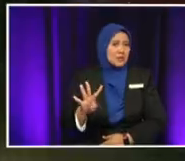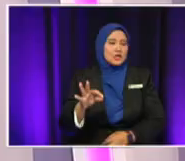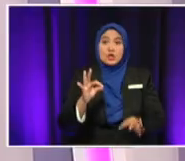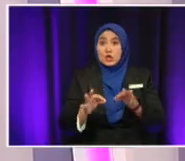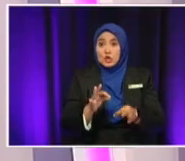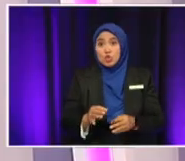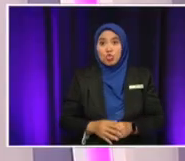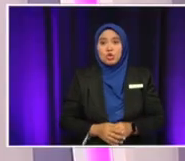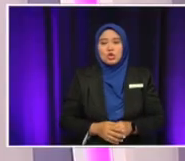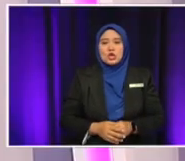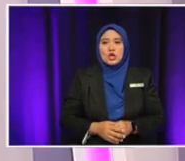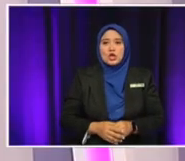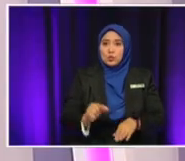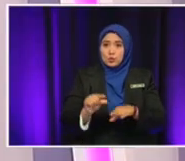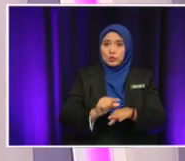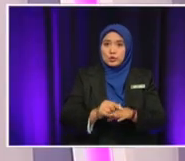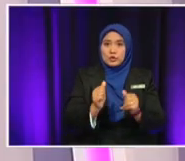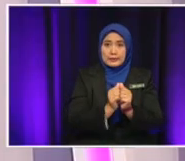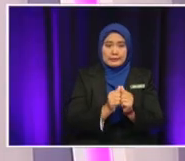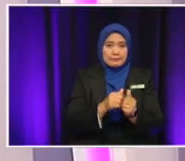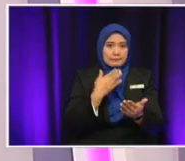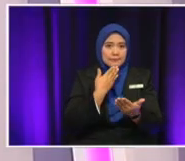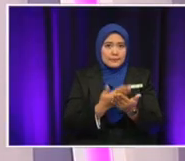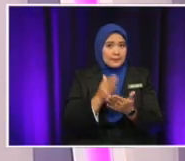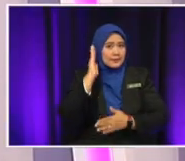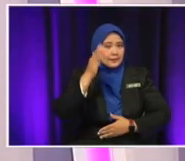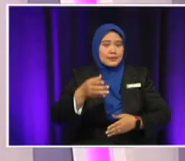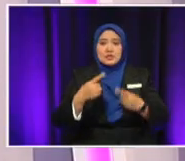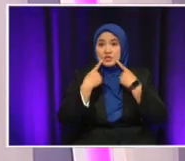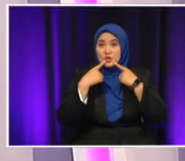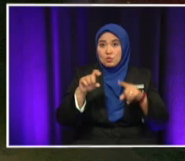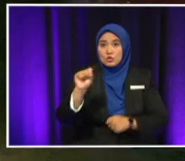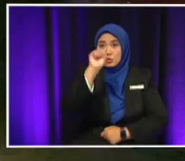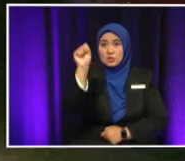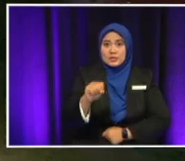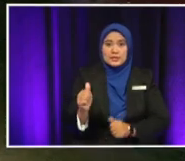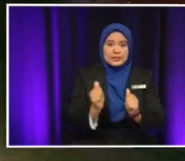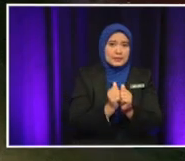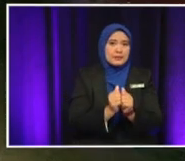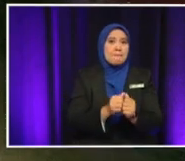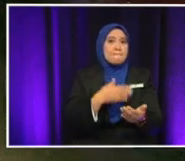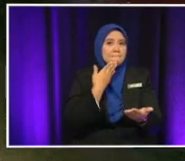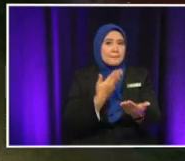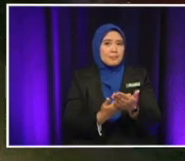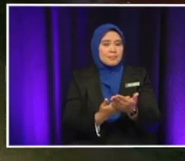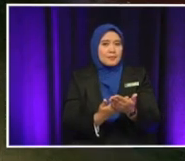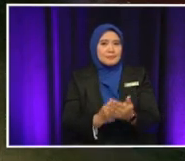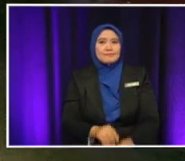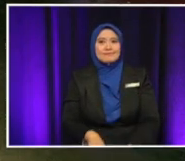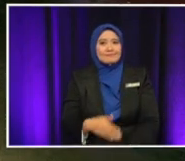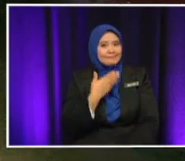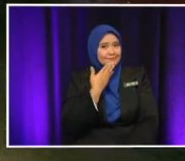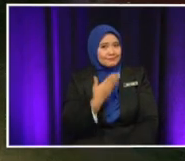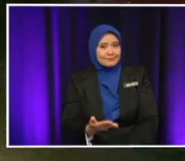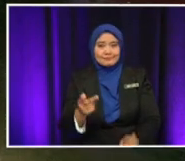dengan baik kita boleh menjawab soal dengan baik sekali lagi kepada cekgu Abdul Halim bin Awang